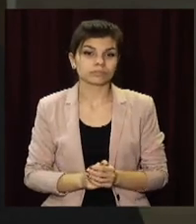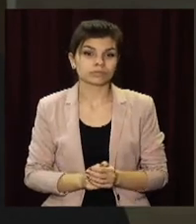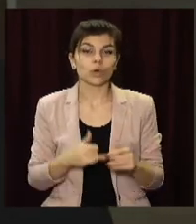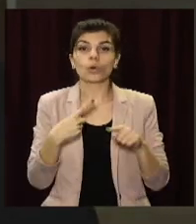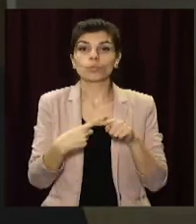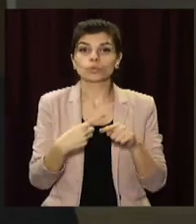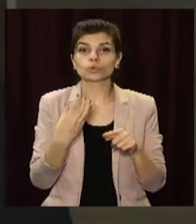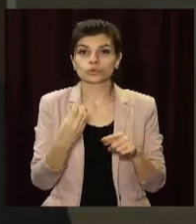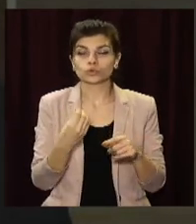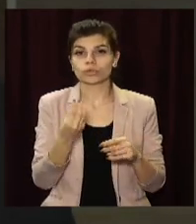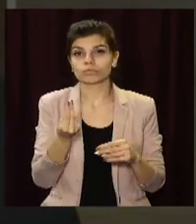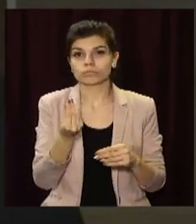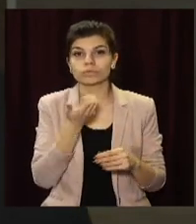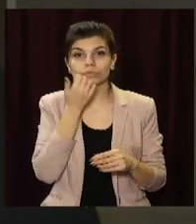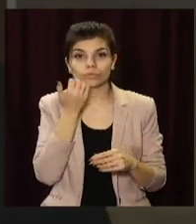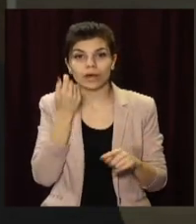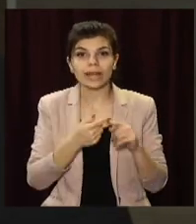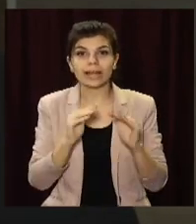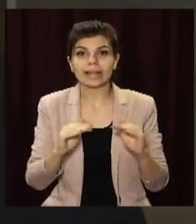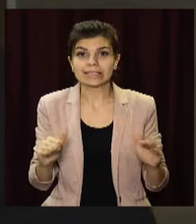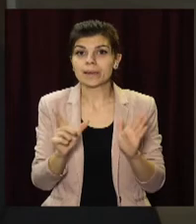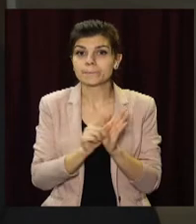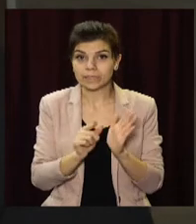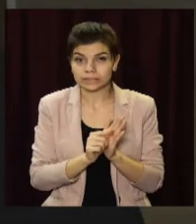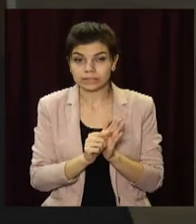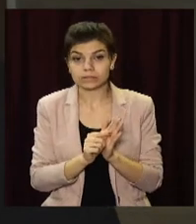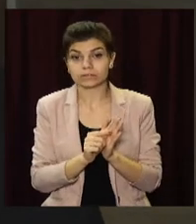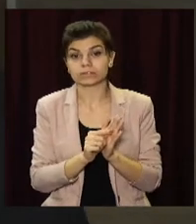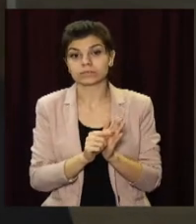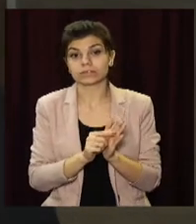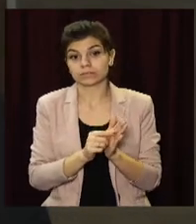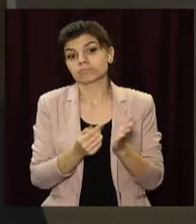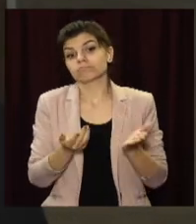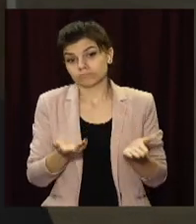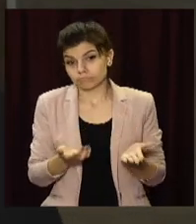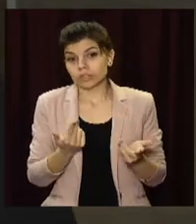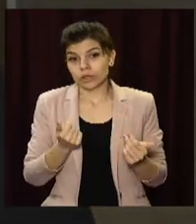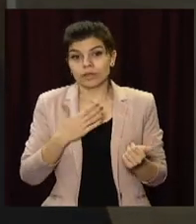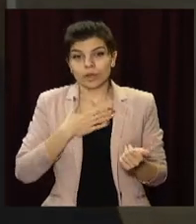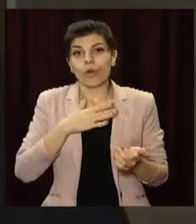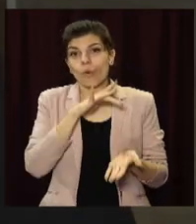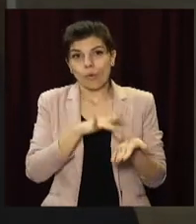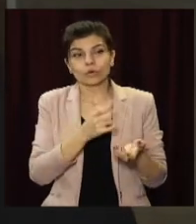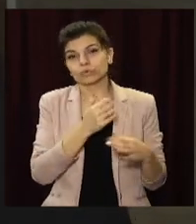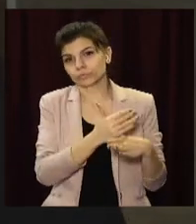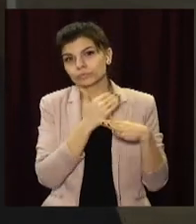плюс еще доход – это детская пенсия. И, ну, конечно, наш город тоже помогает.